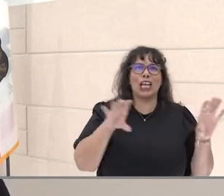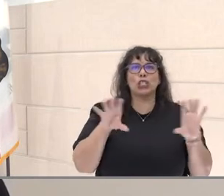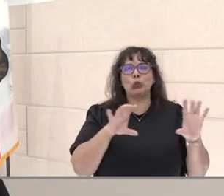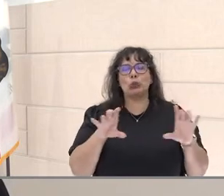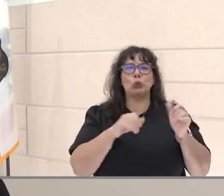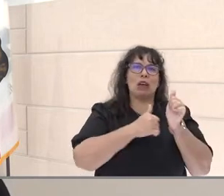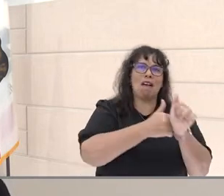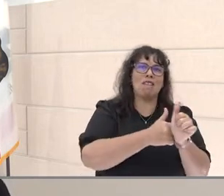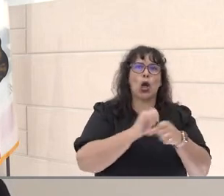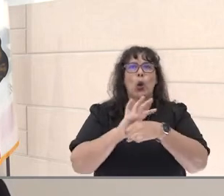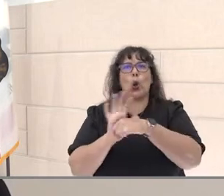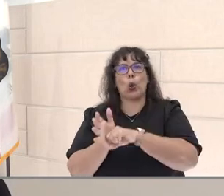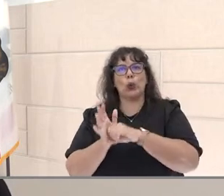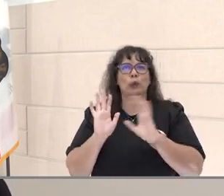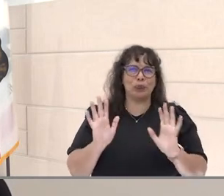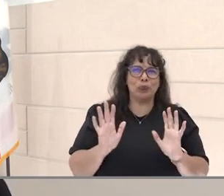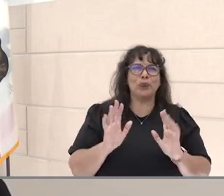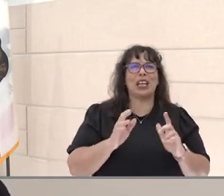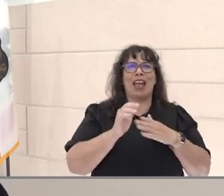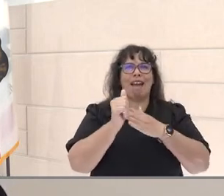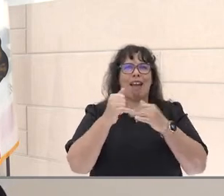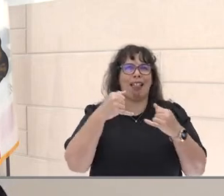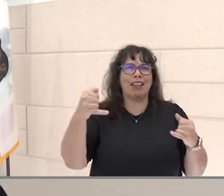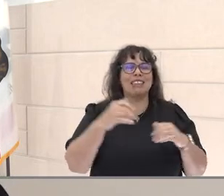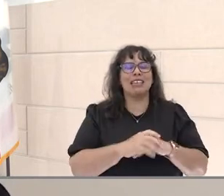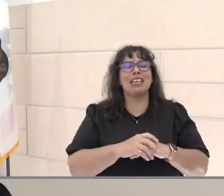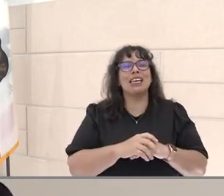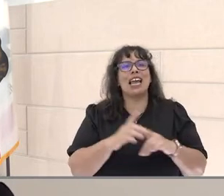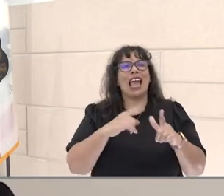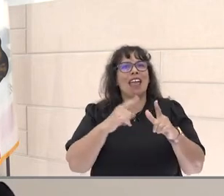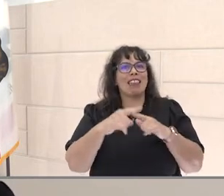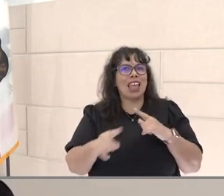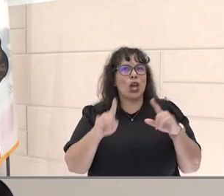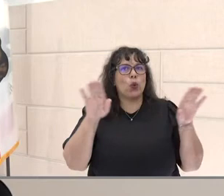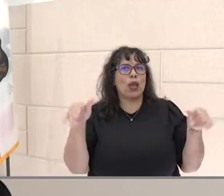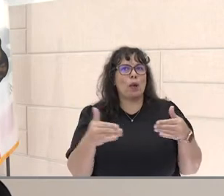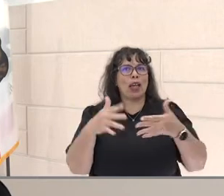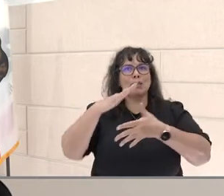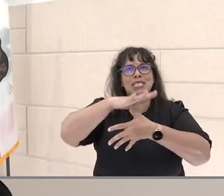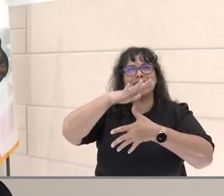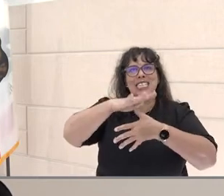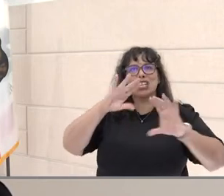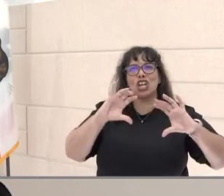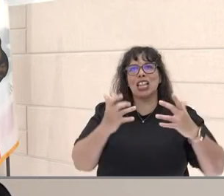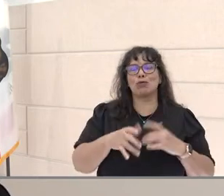ให้กิจการได้ยื่นไอทุยบ้านพองได้ในปีได้ยื่นบรรไอบางทุยบ้านหลังวิ่ง